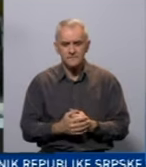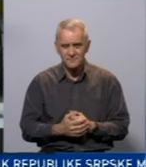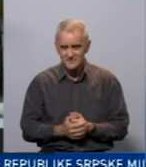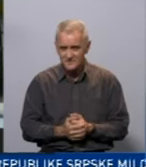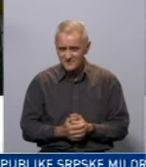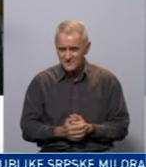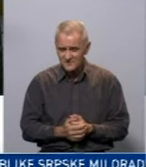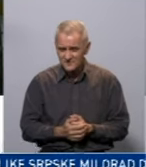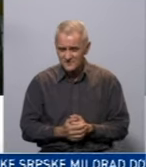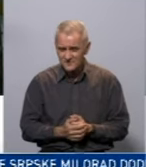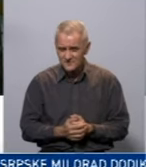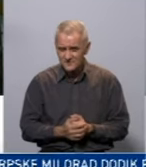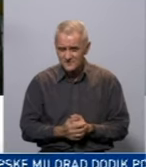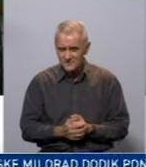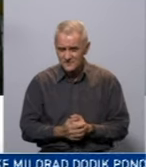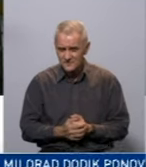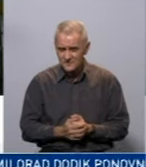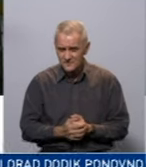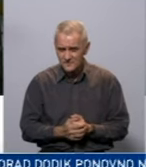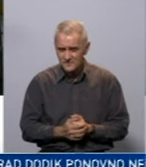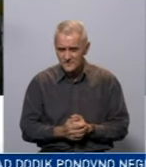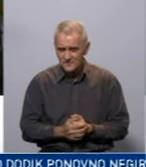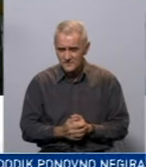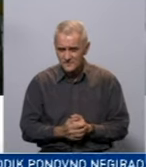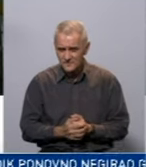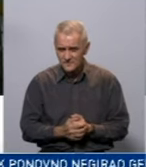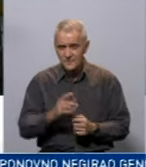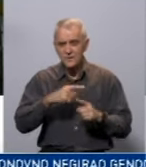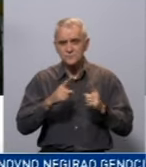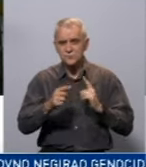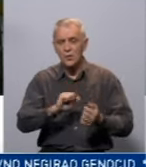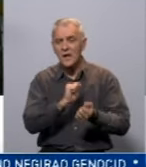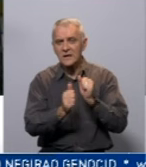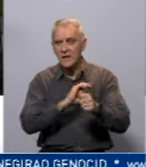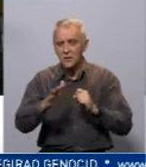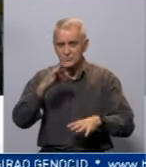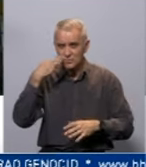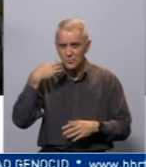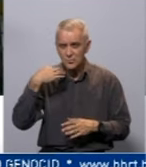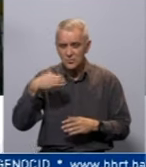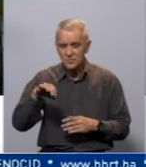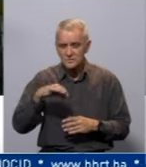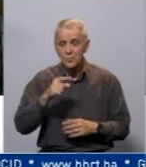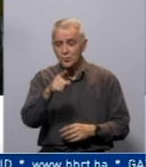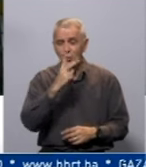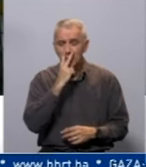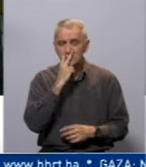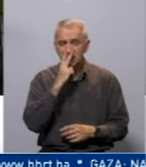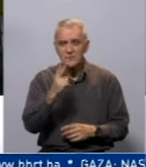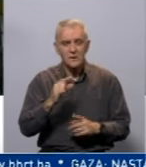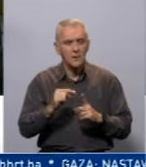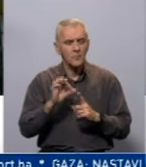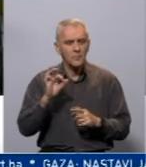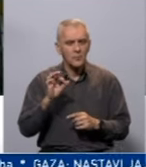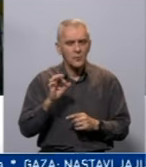nad zločinom, odnosno konkretno nad genocidom u Srebrenici. To se vidi po tome na